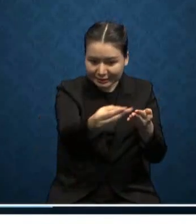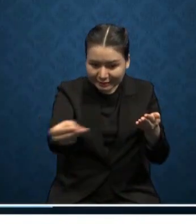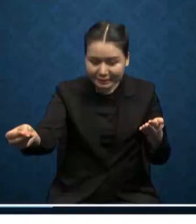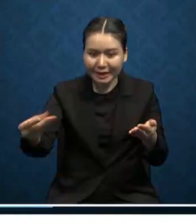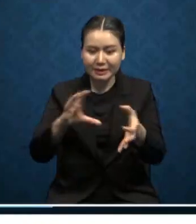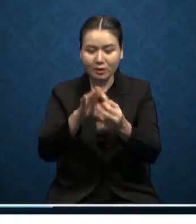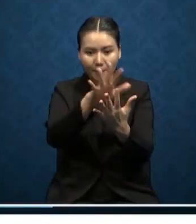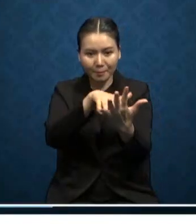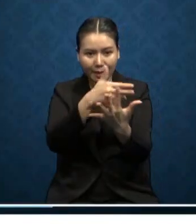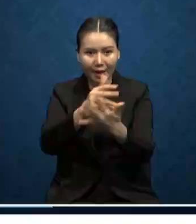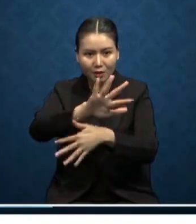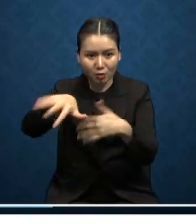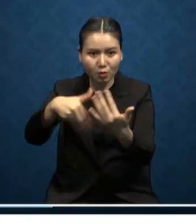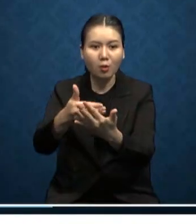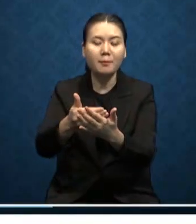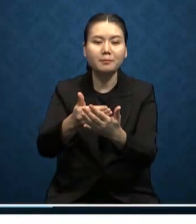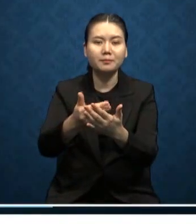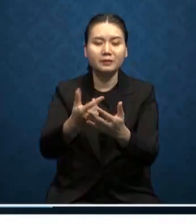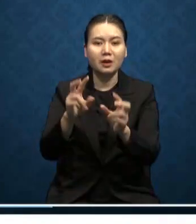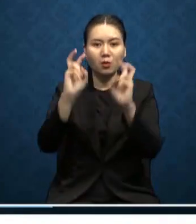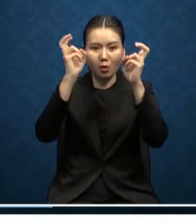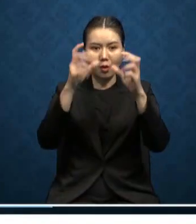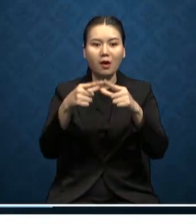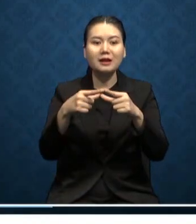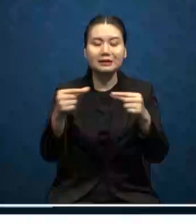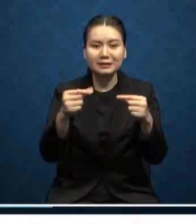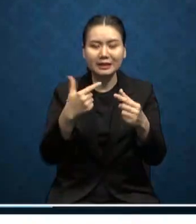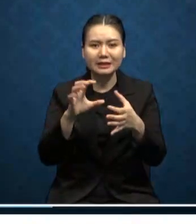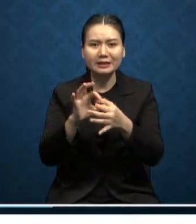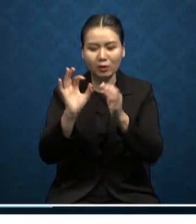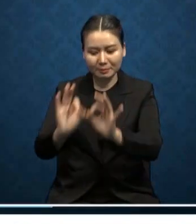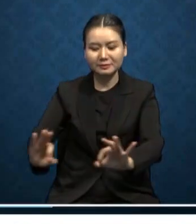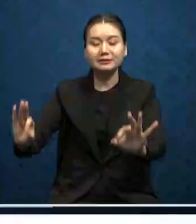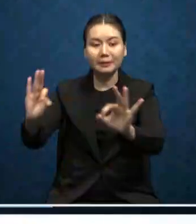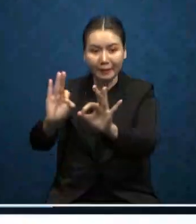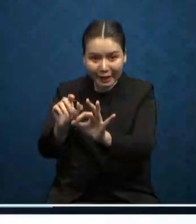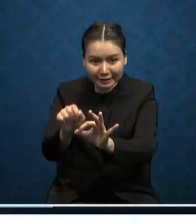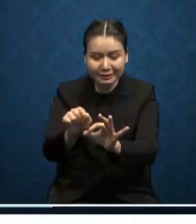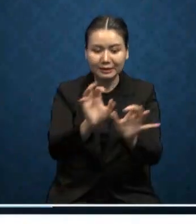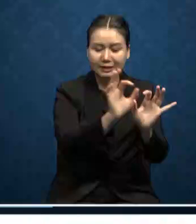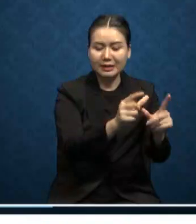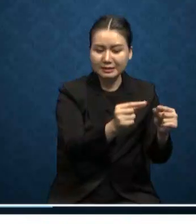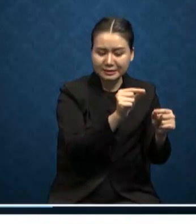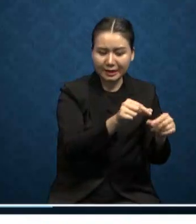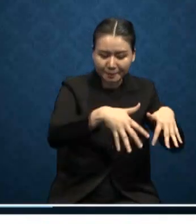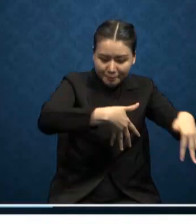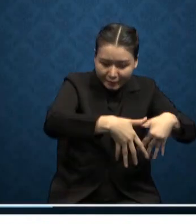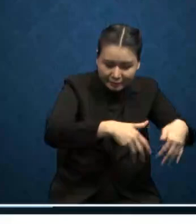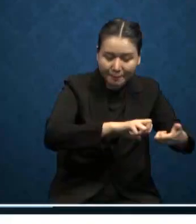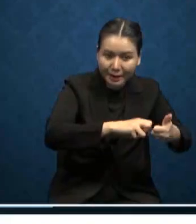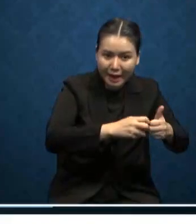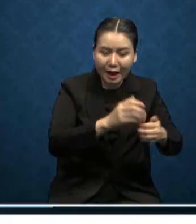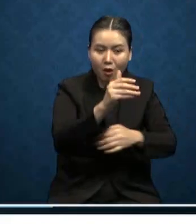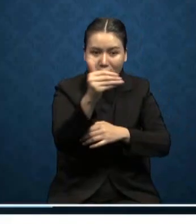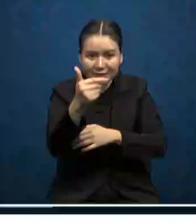บูรณาการโดยเอาเรื่องที่เป็นอเจนดาสำคัญเรื่องที่เป็นปัญหาประชาชนหรือปัญหาของชา